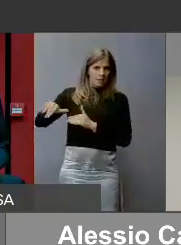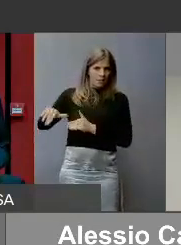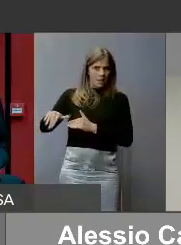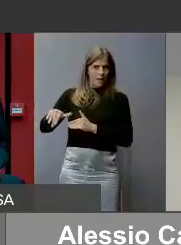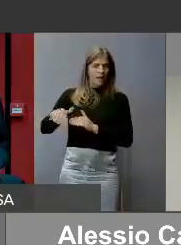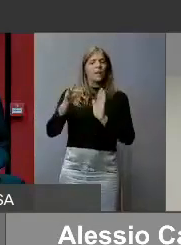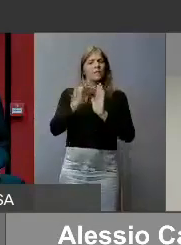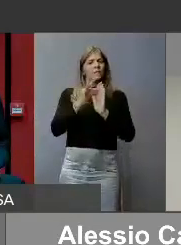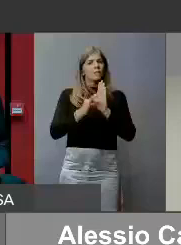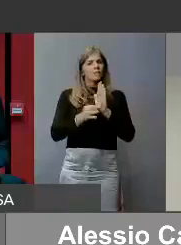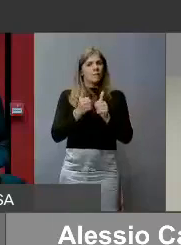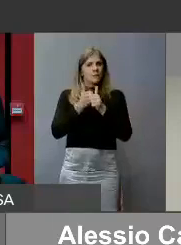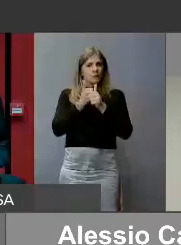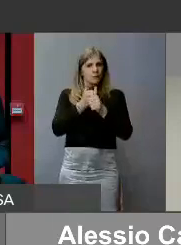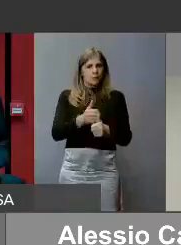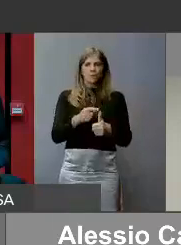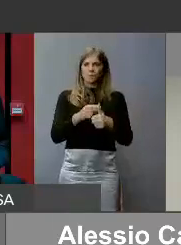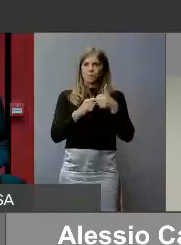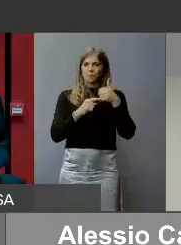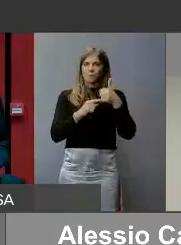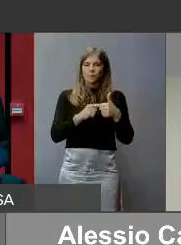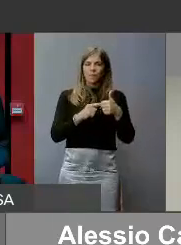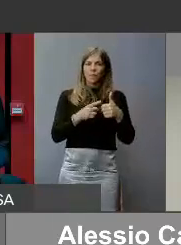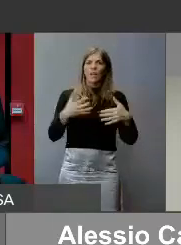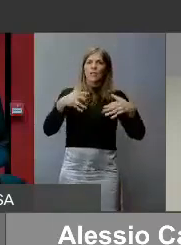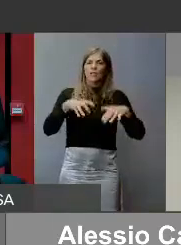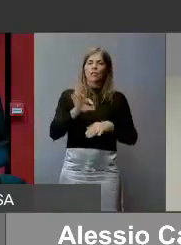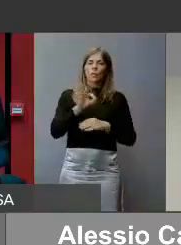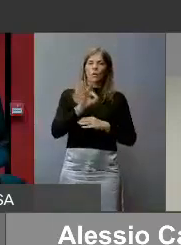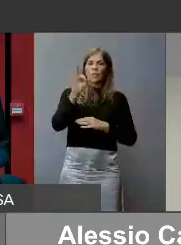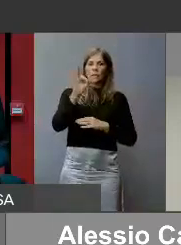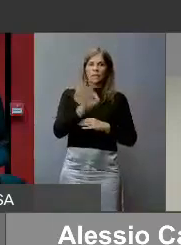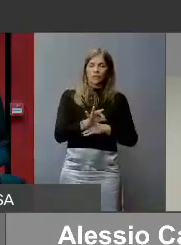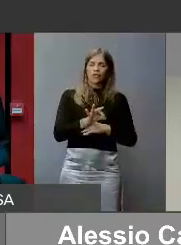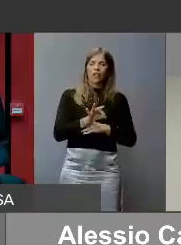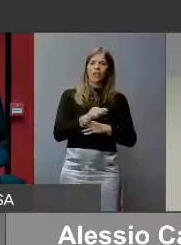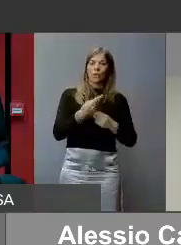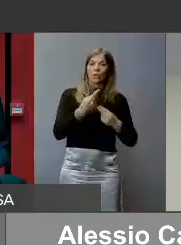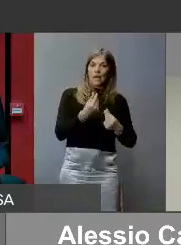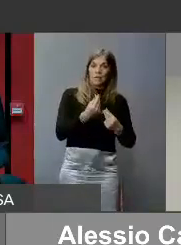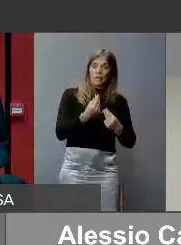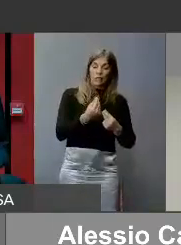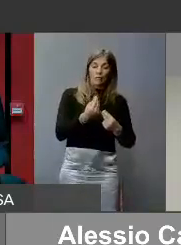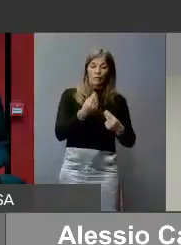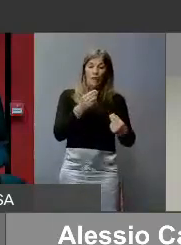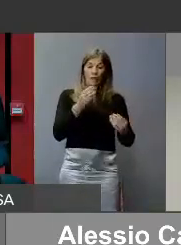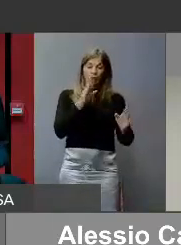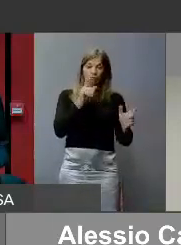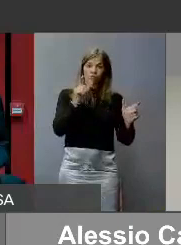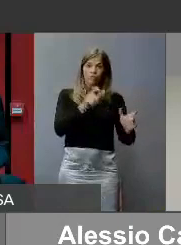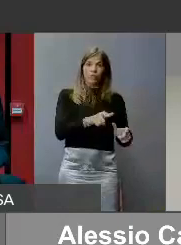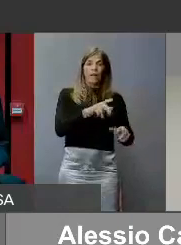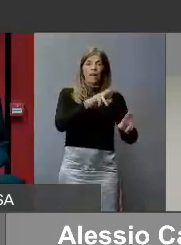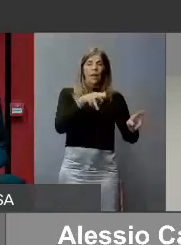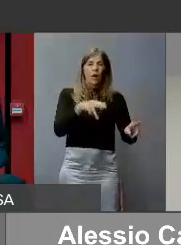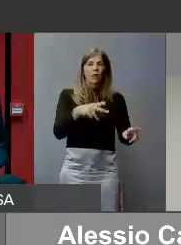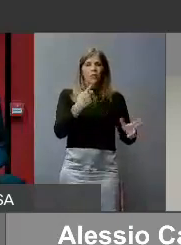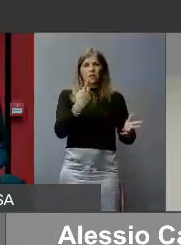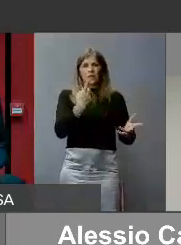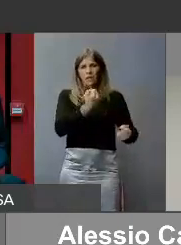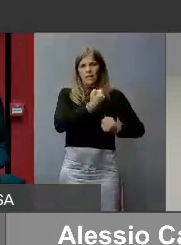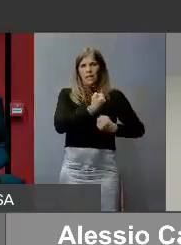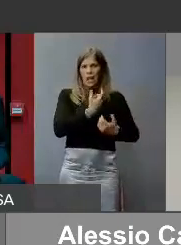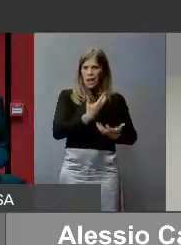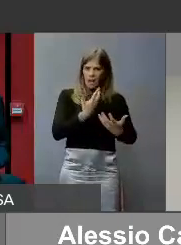seguono riduzione del 50 per cento della tariffa per le categorie maggiormente colpite nella loro attività la